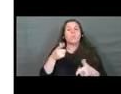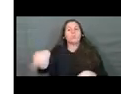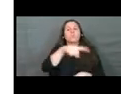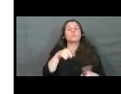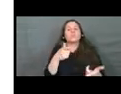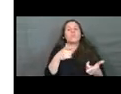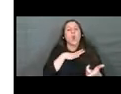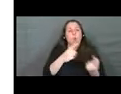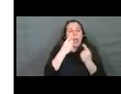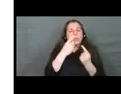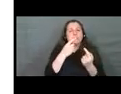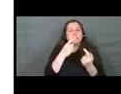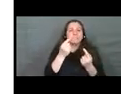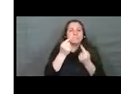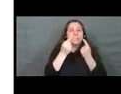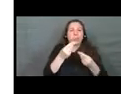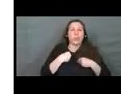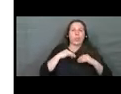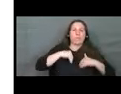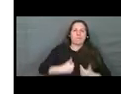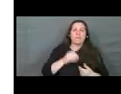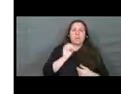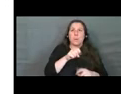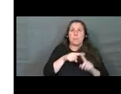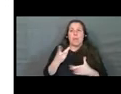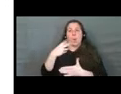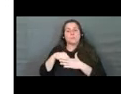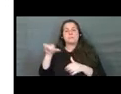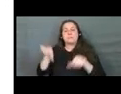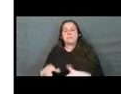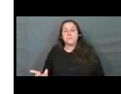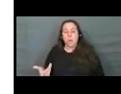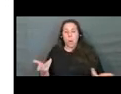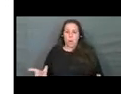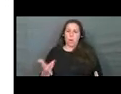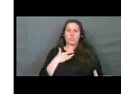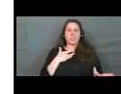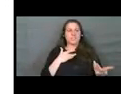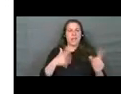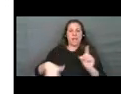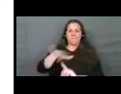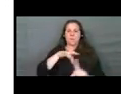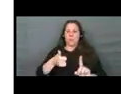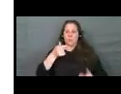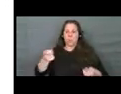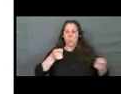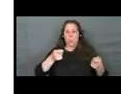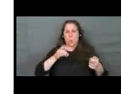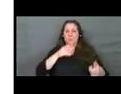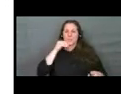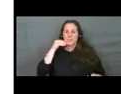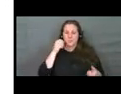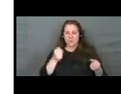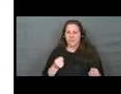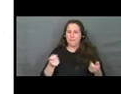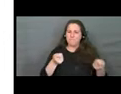nos consultantes et nos consultants, c'est un gros enjeu. Ils ont plus de contrôle maintenant de leur environnement. Puis en gros, pour nos